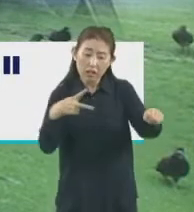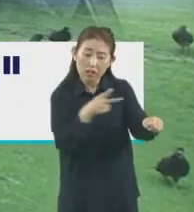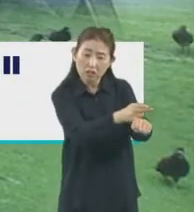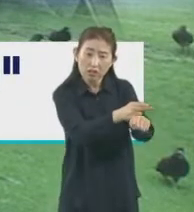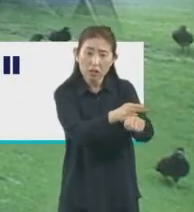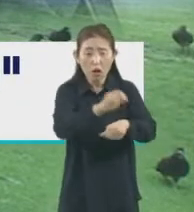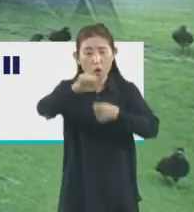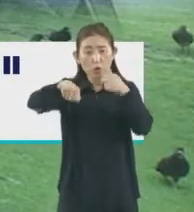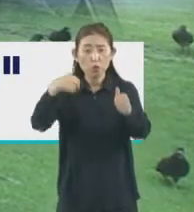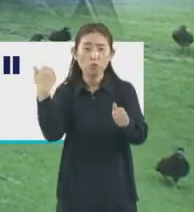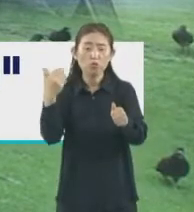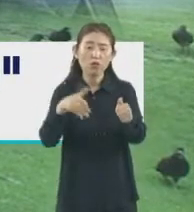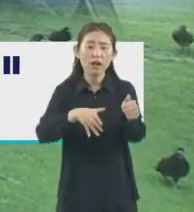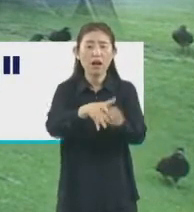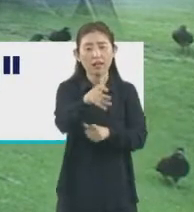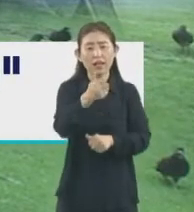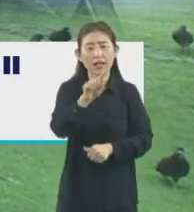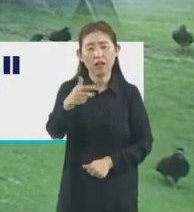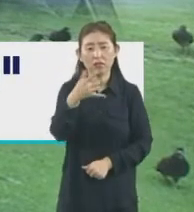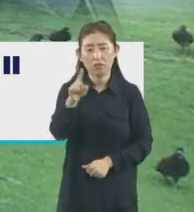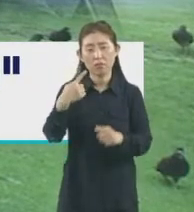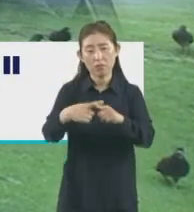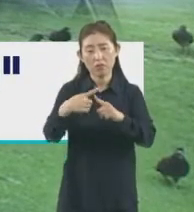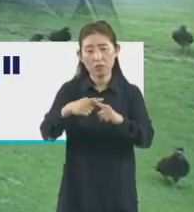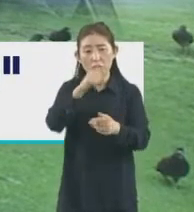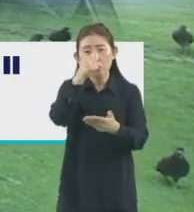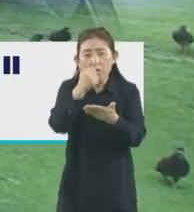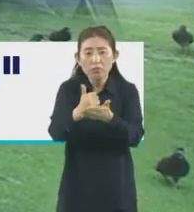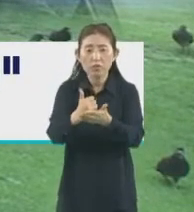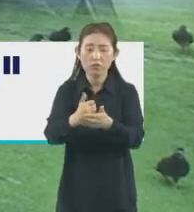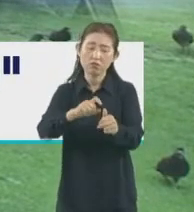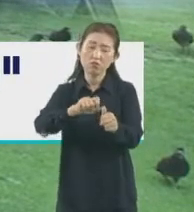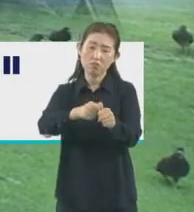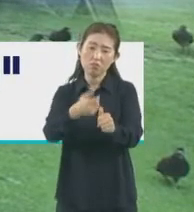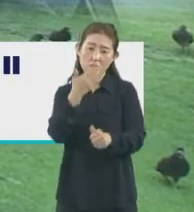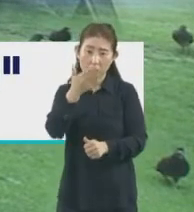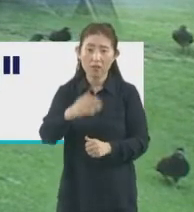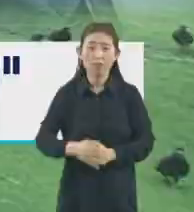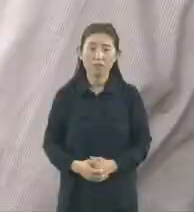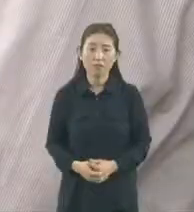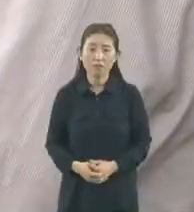동물학대 범죄로 처벌 대상입니다 이수복 기자의 보도입니다